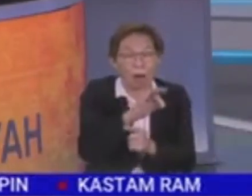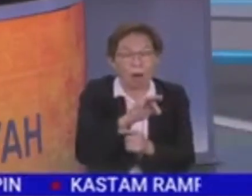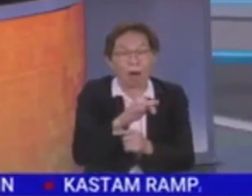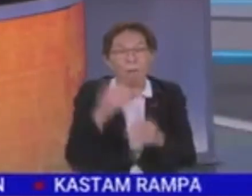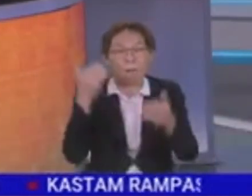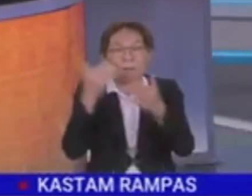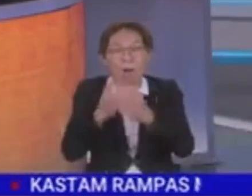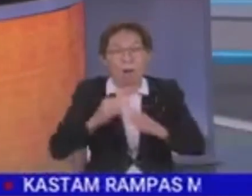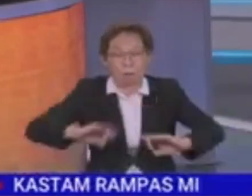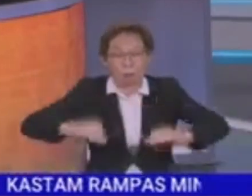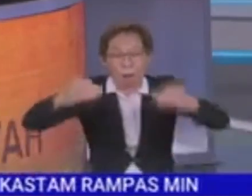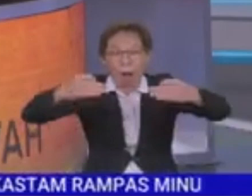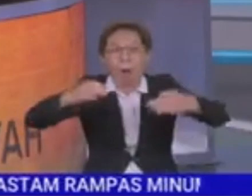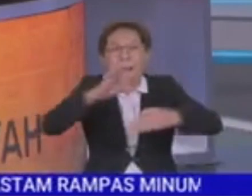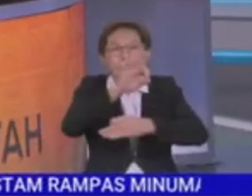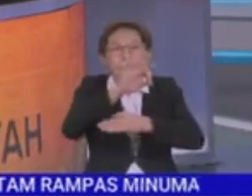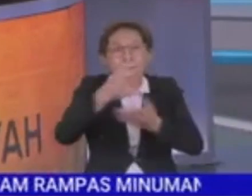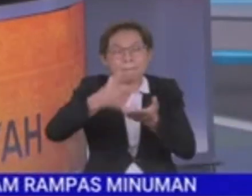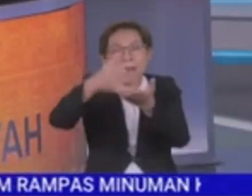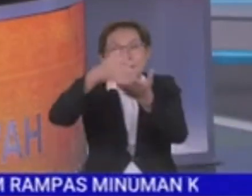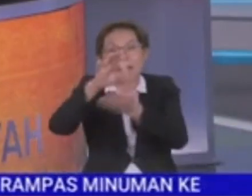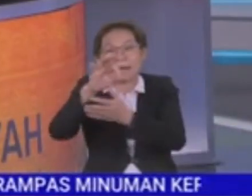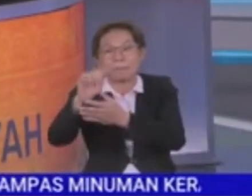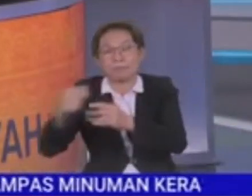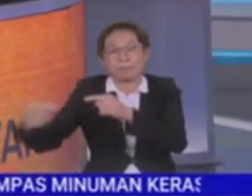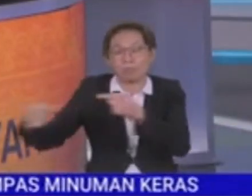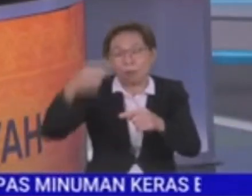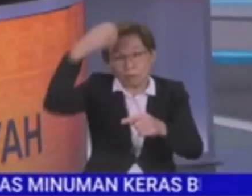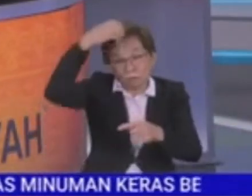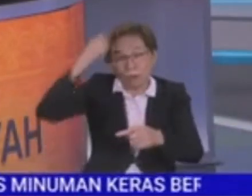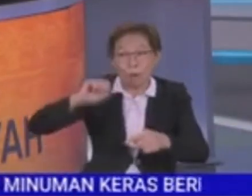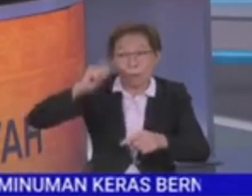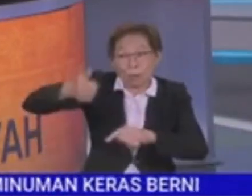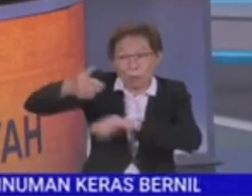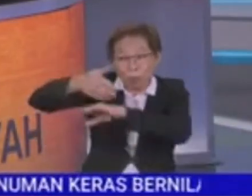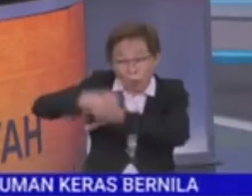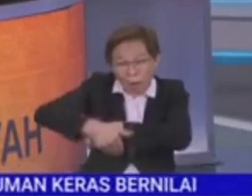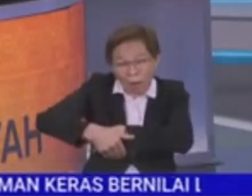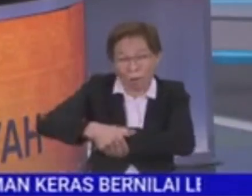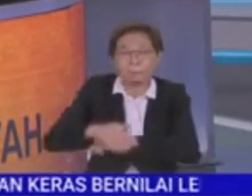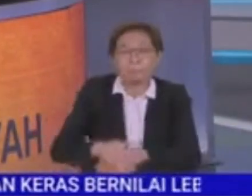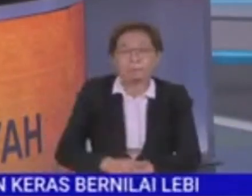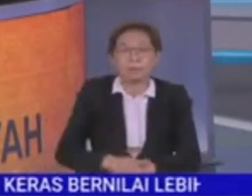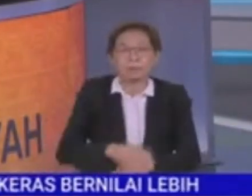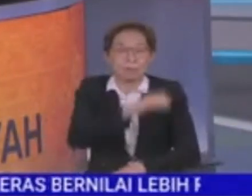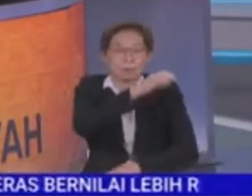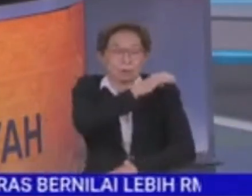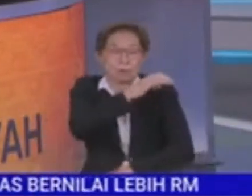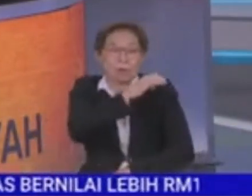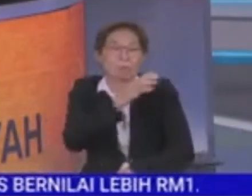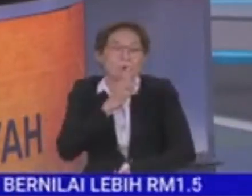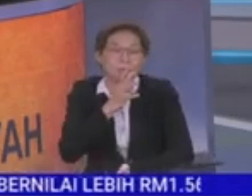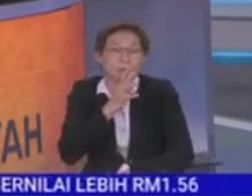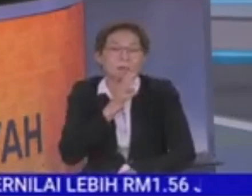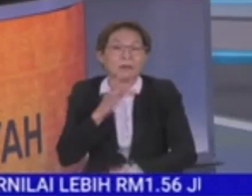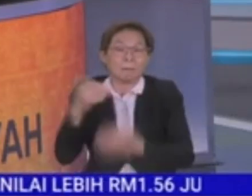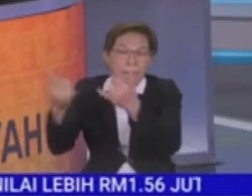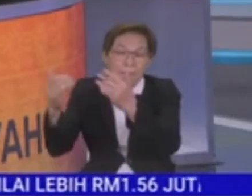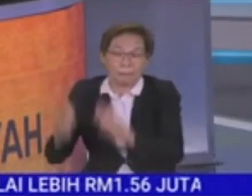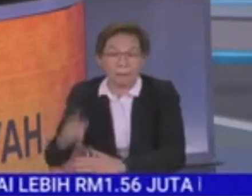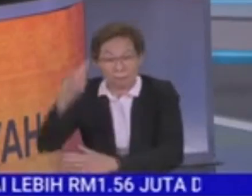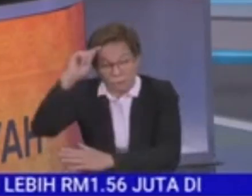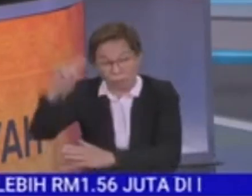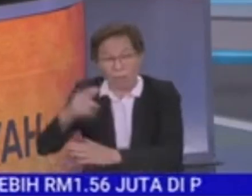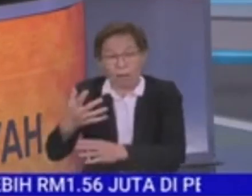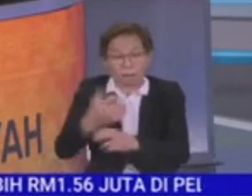akhir Piala FA bertemu Selangor malam esok. Demikian tegas ketua jurulatihnya Mohd Nafuzi Zain, meskipun anak buahnya